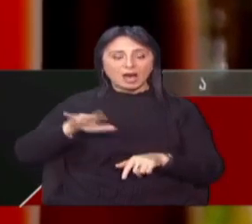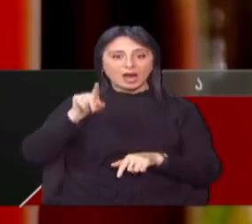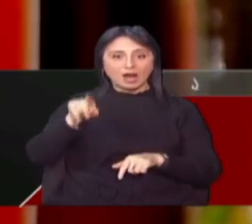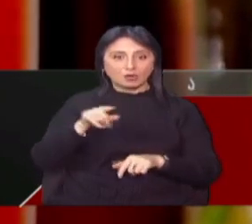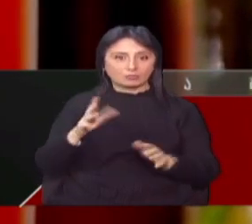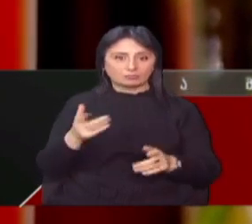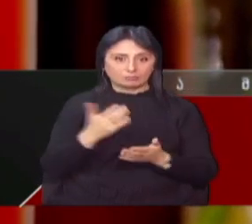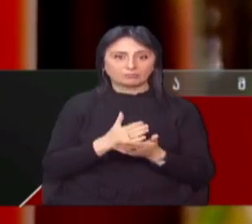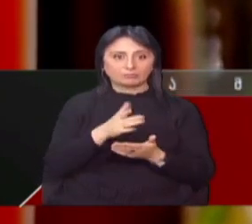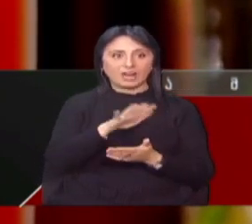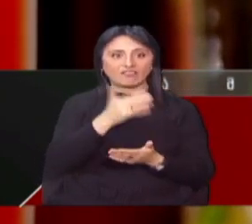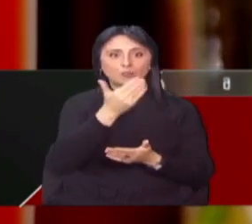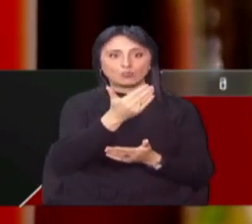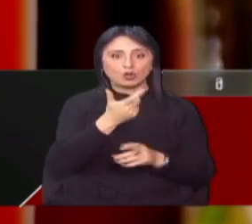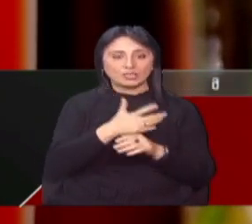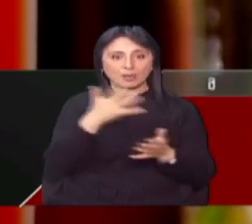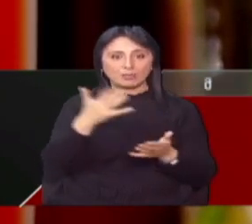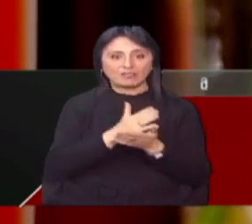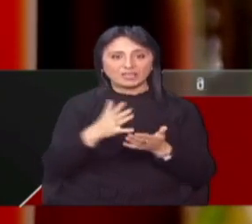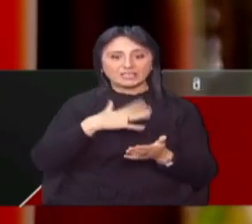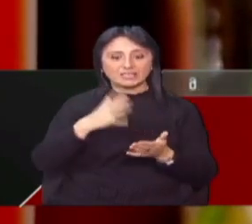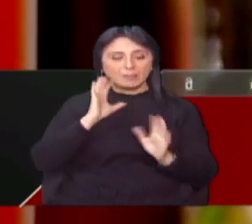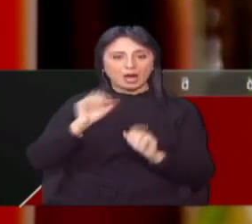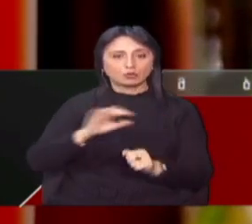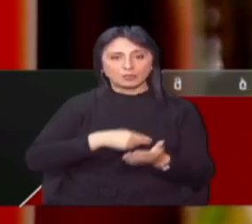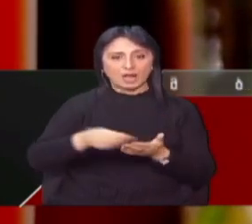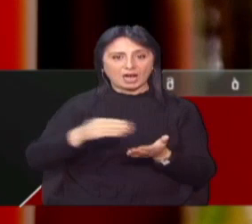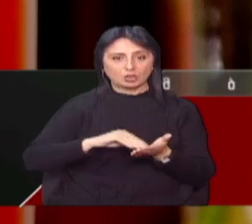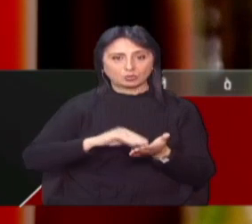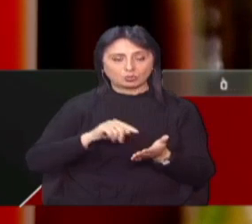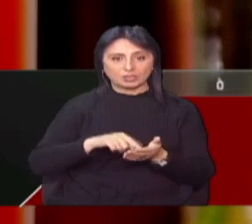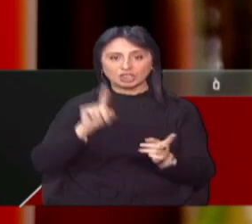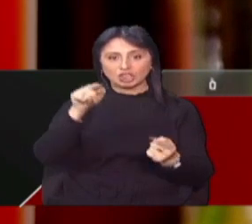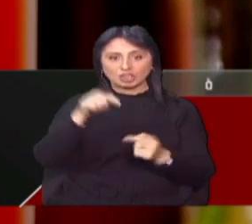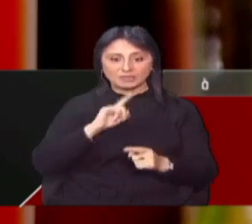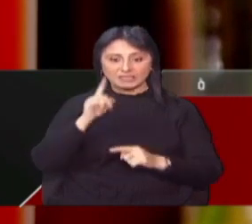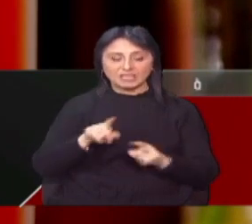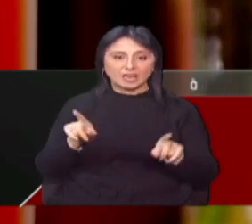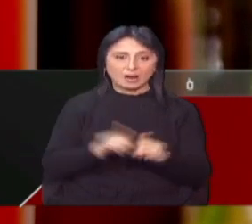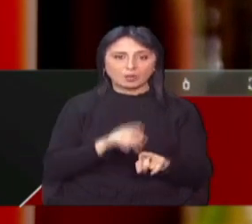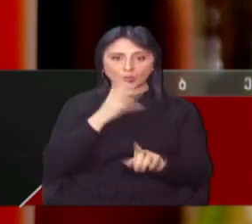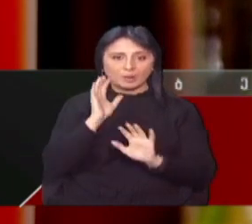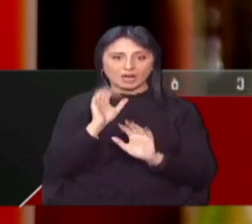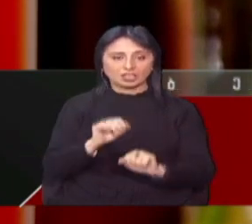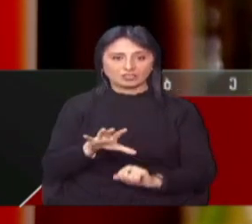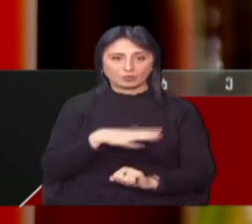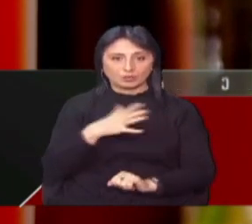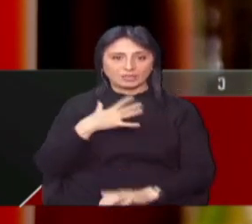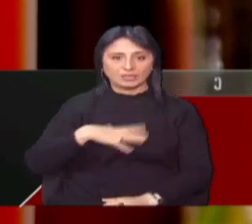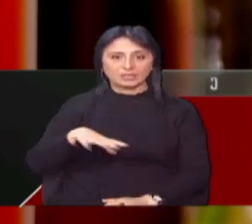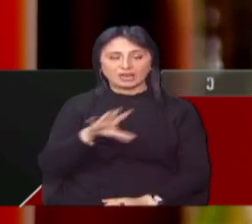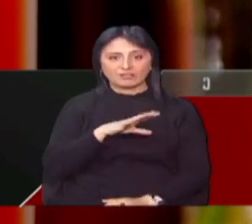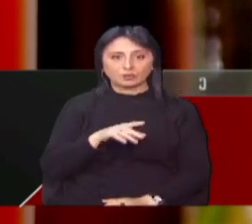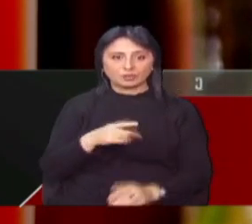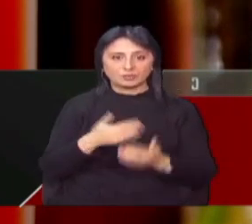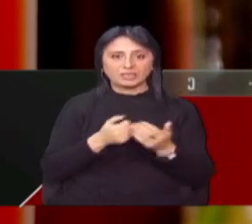გენერალურ ასამბლეაზე ამ ქვეყნებიდან ძალიან დიდმა ნაწილმა საქართველოს ხარი დაუჭირა და შესაბამისად წელს უპრეცედენტო მხარდაჭერა ჰქონდა საქართველოს,